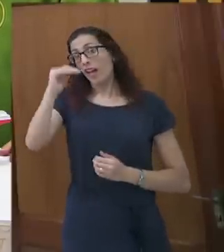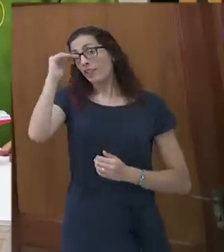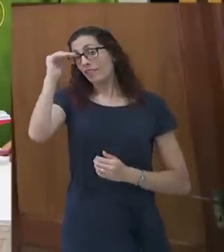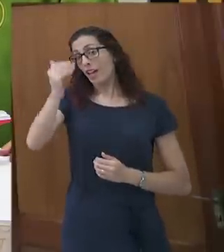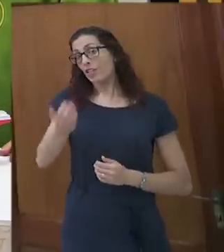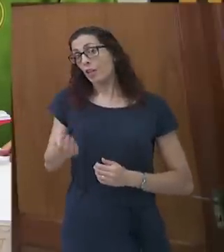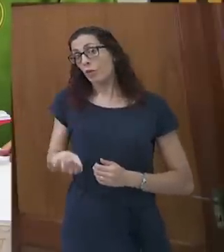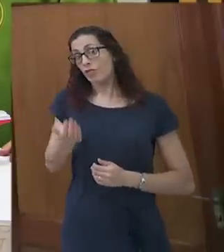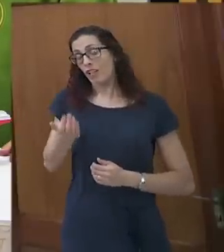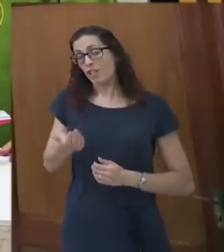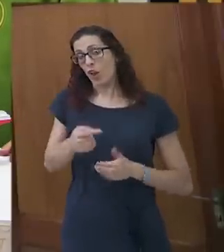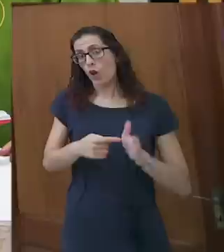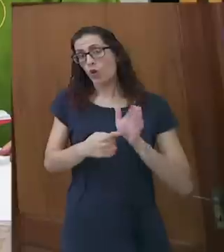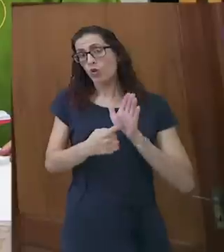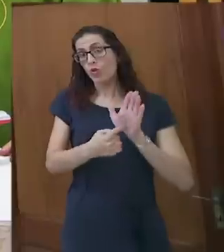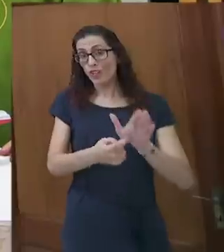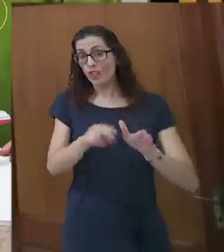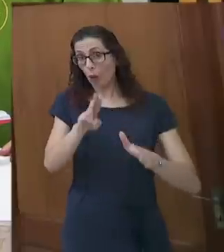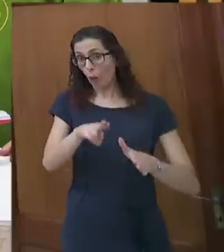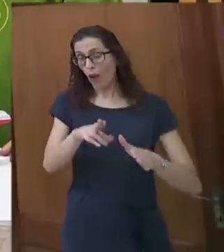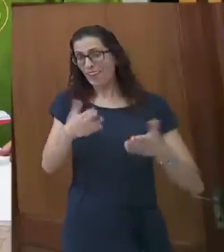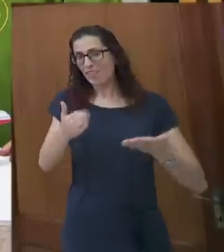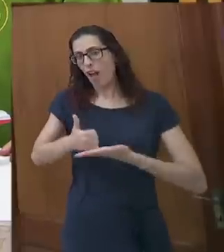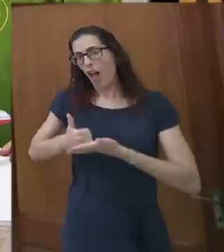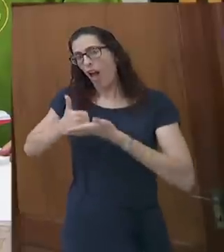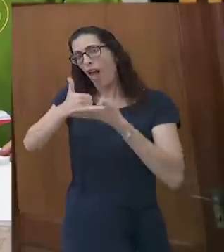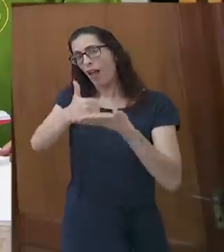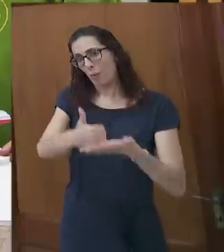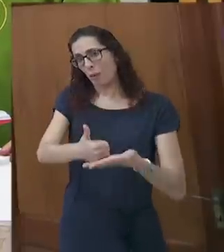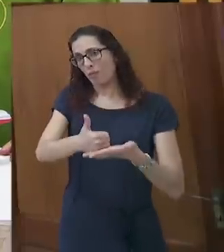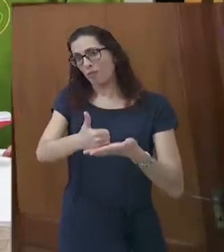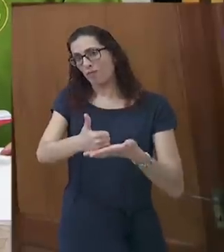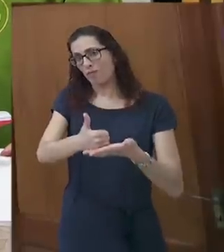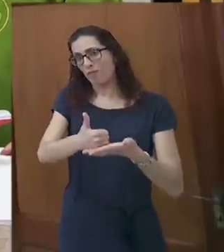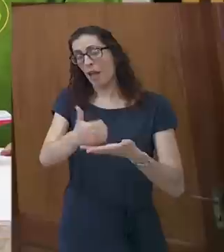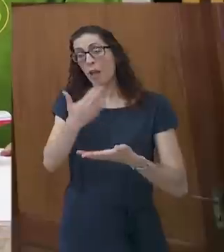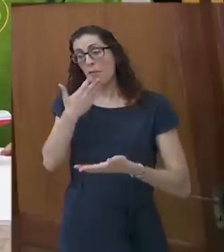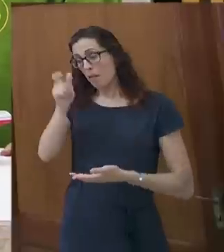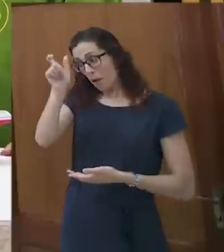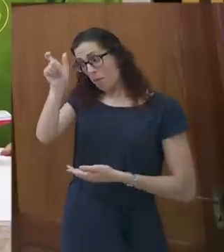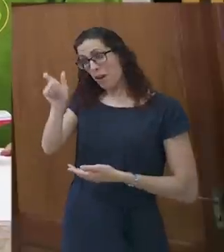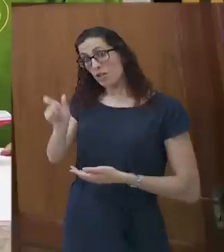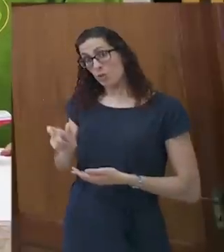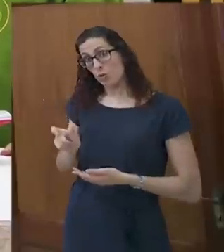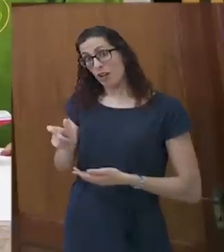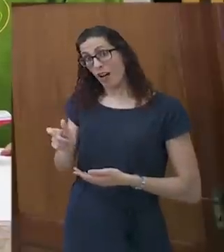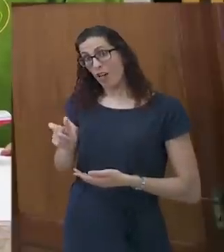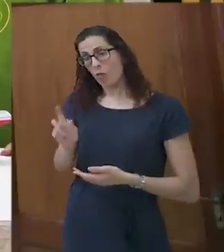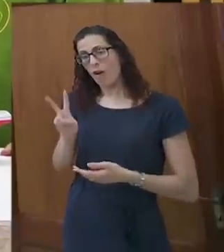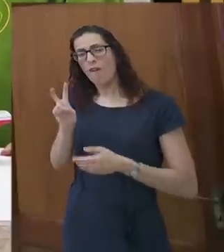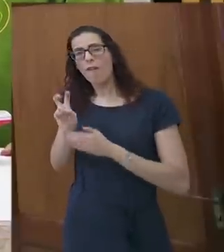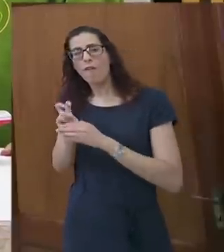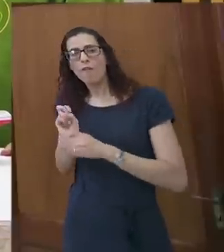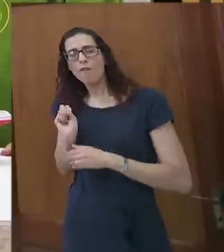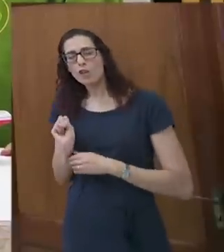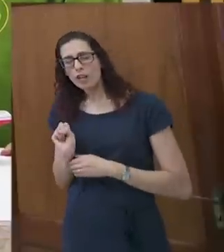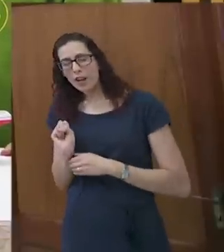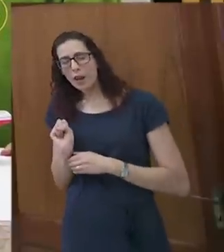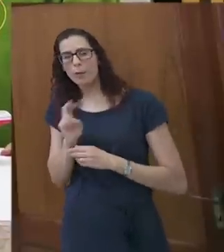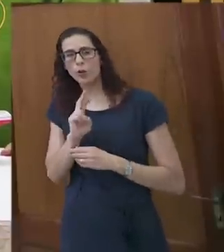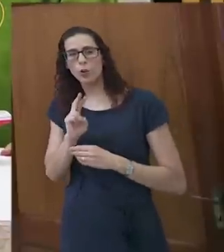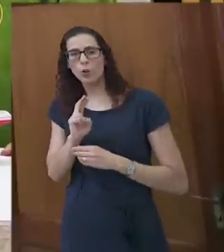ta' solidarjetà. L-iktar ma' bniedem huwa vulnerabbli u dipendenti iktar jeħtieġ